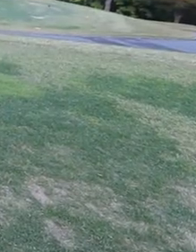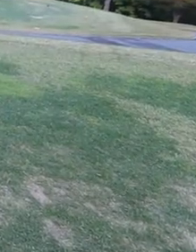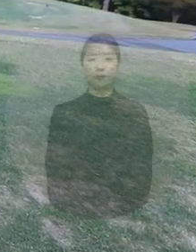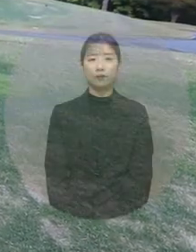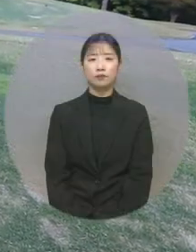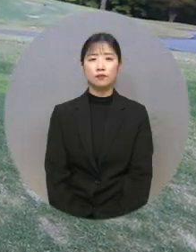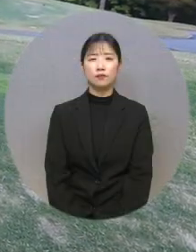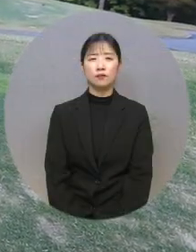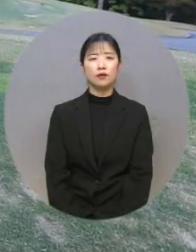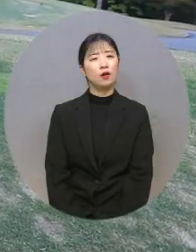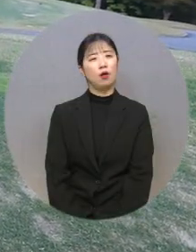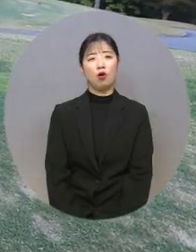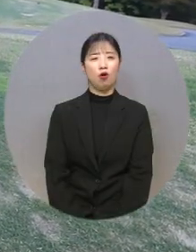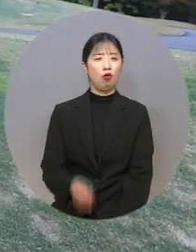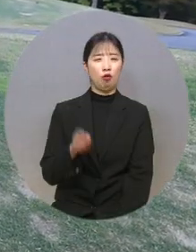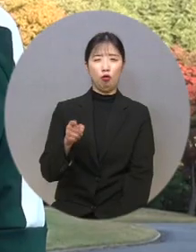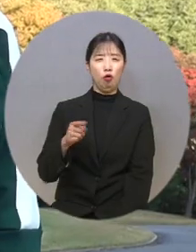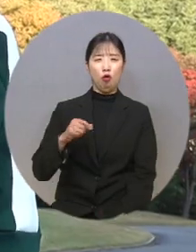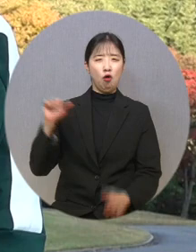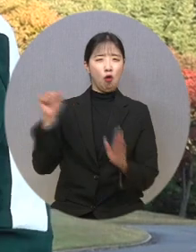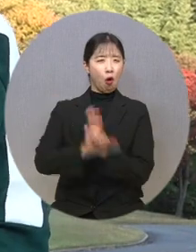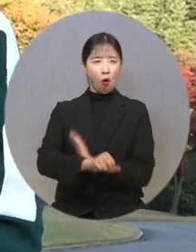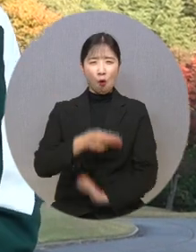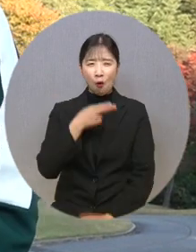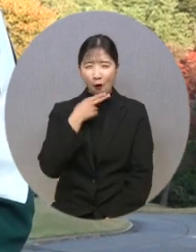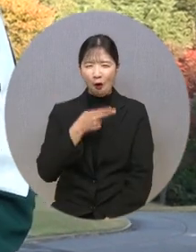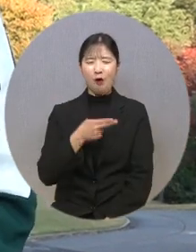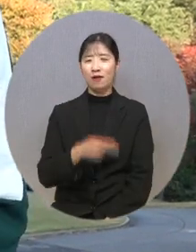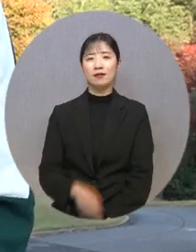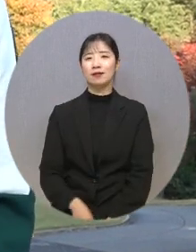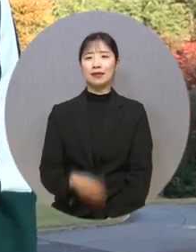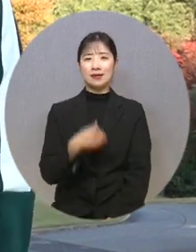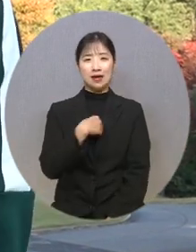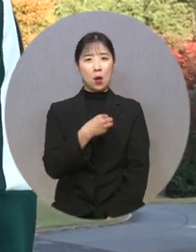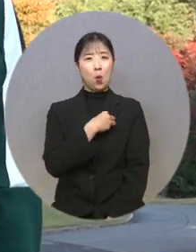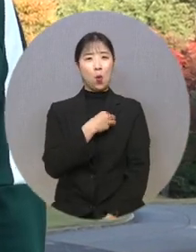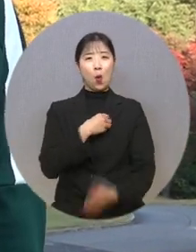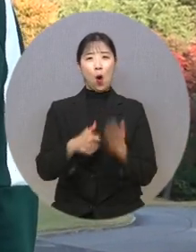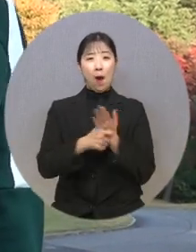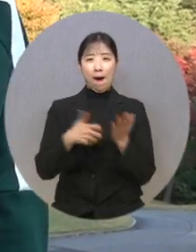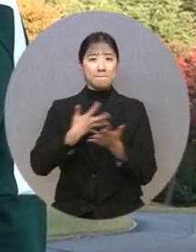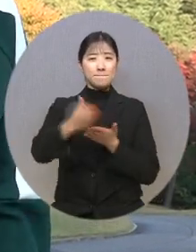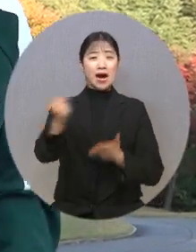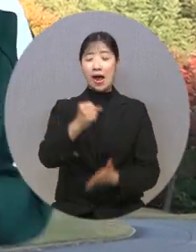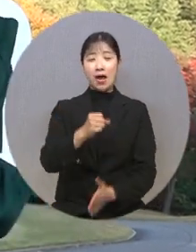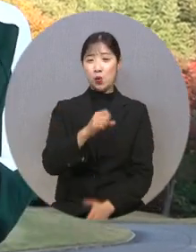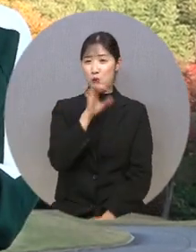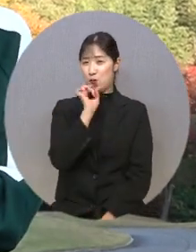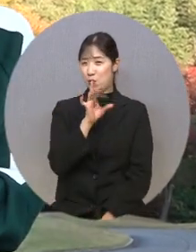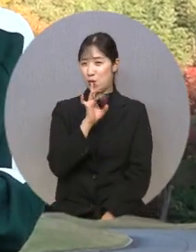아, 터틀리오 무너지지 않아요. 터틀리오. 아니, 에어컨을 갑자기 뺏겠다고 하시니까.